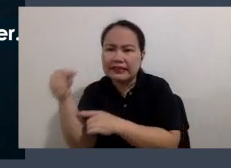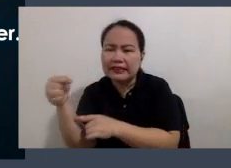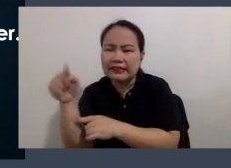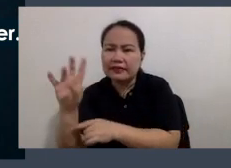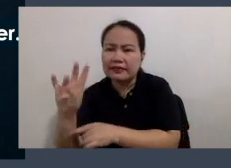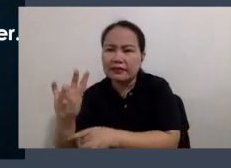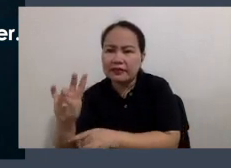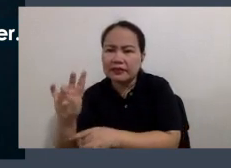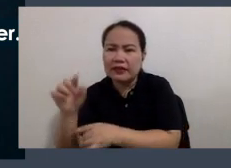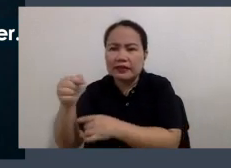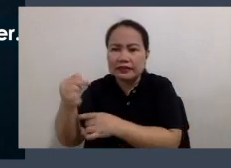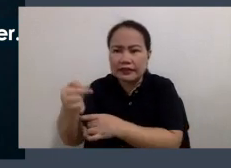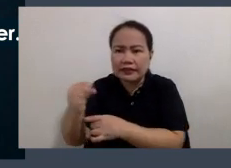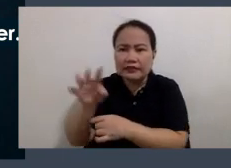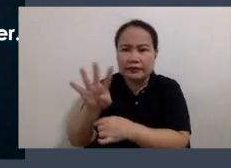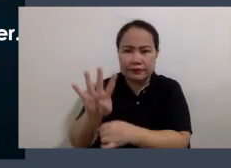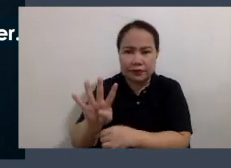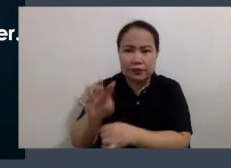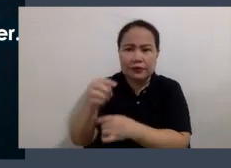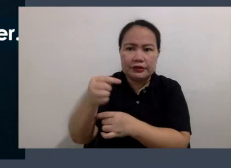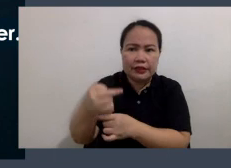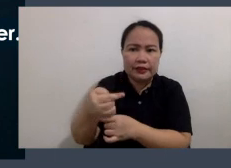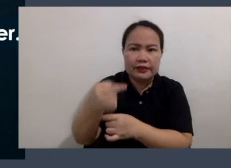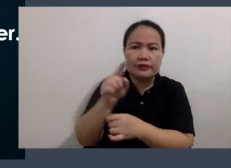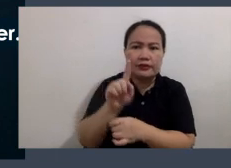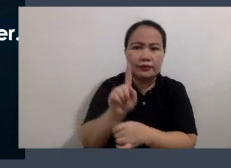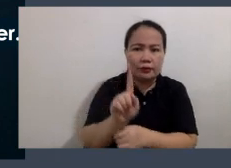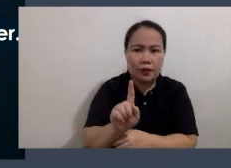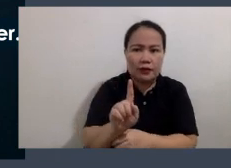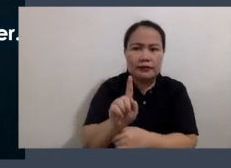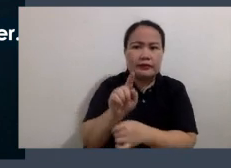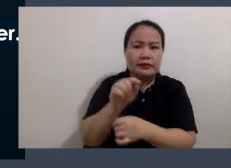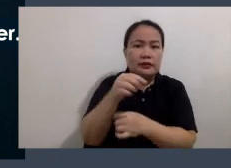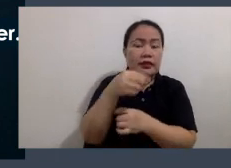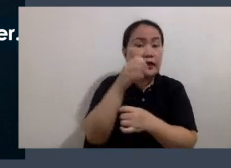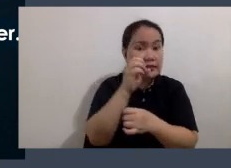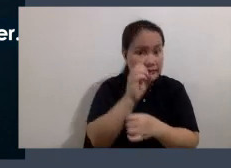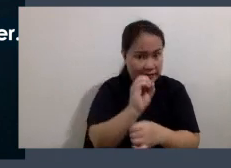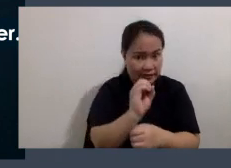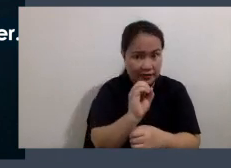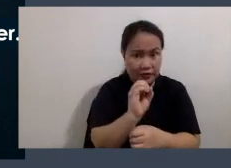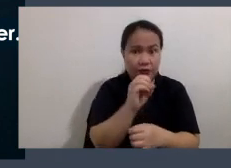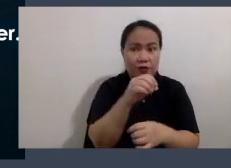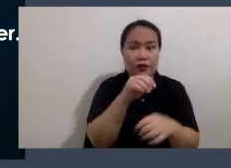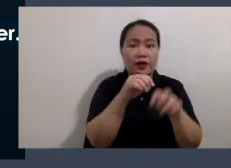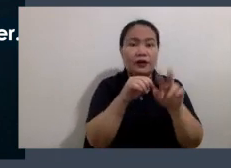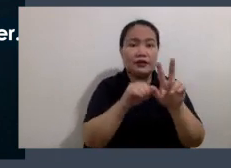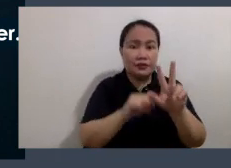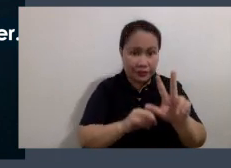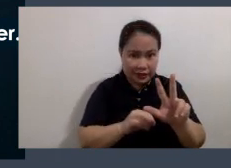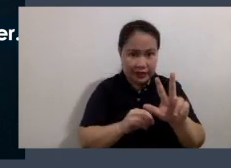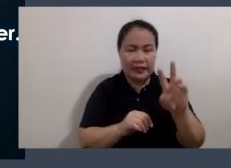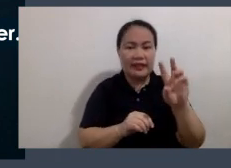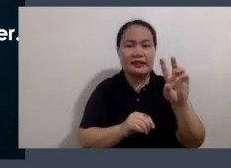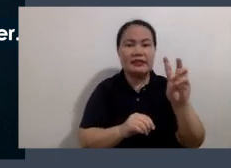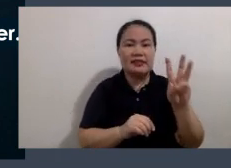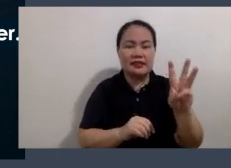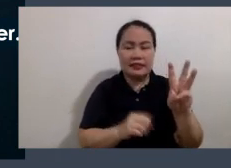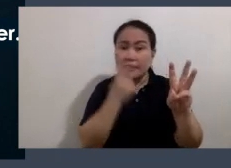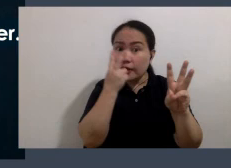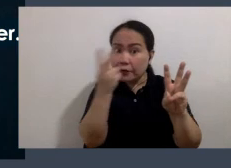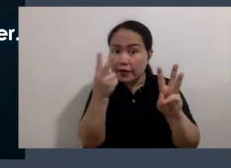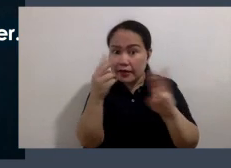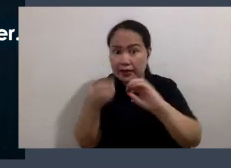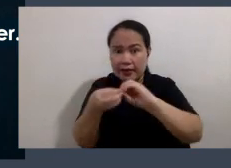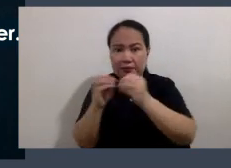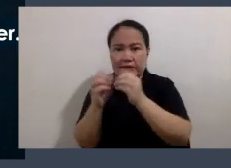we have negative 7, negative 4, negative 1, followed by 0, 3, and